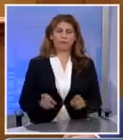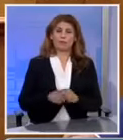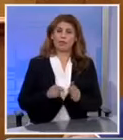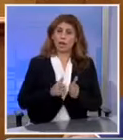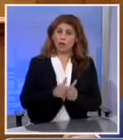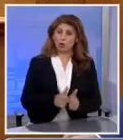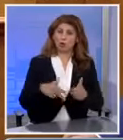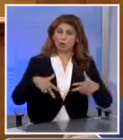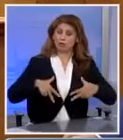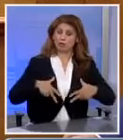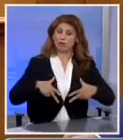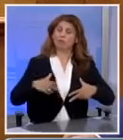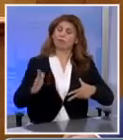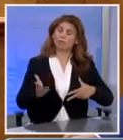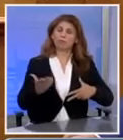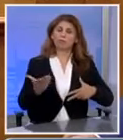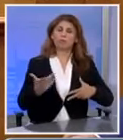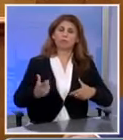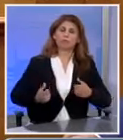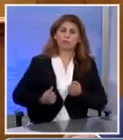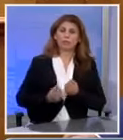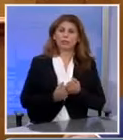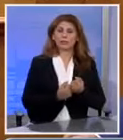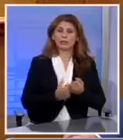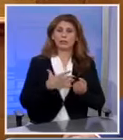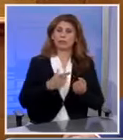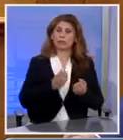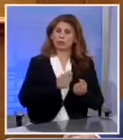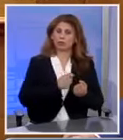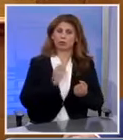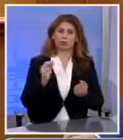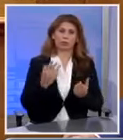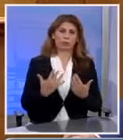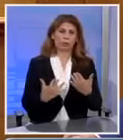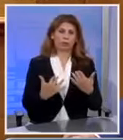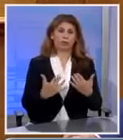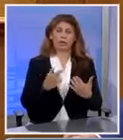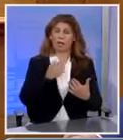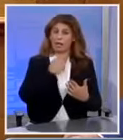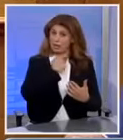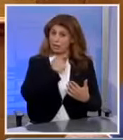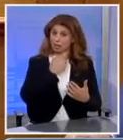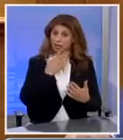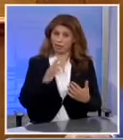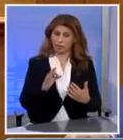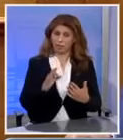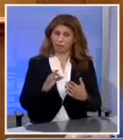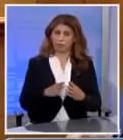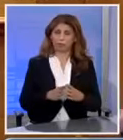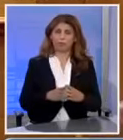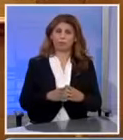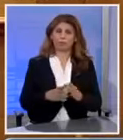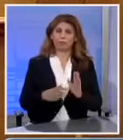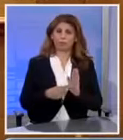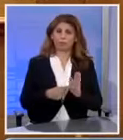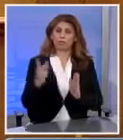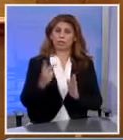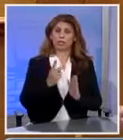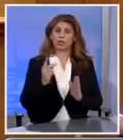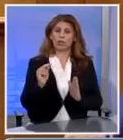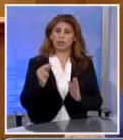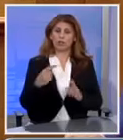κυβέρνησης, η οποία ούτως ή άλλως στηρίζεται στην εμπιστοσύνη της Βουλής. Ανάγκη λοιπόν, όπως μας έχει δείξει η κοινοβουλευτική